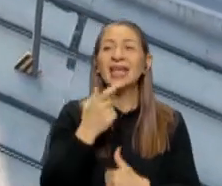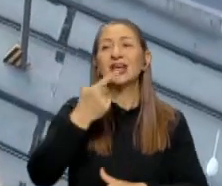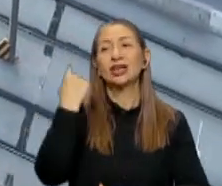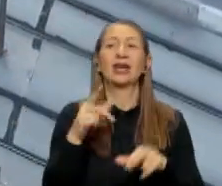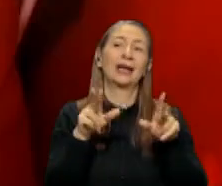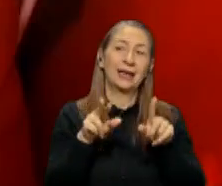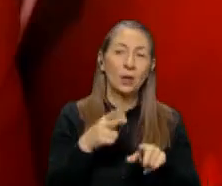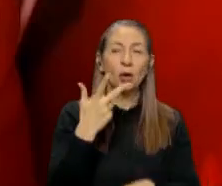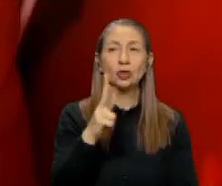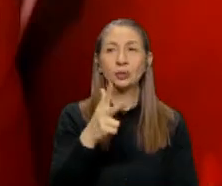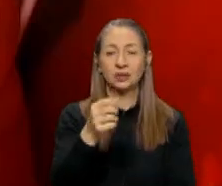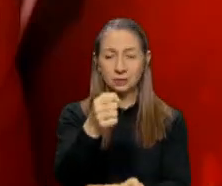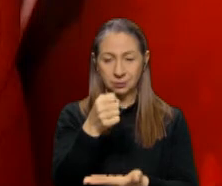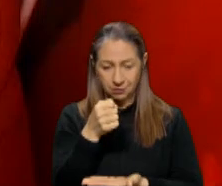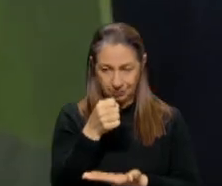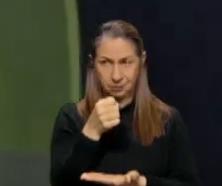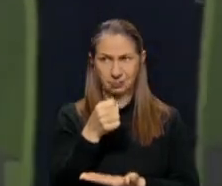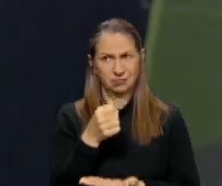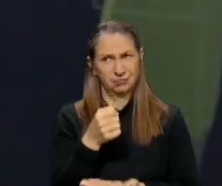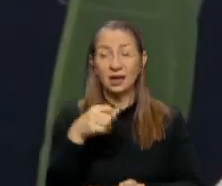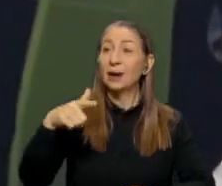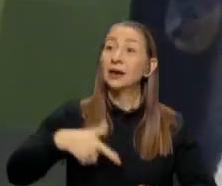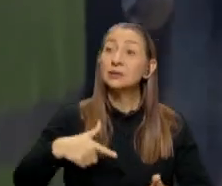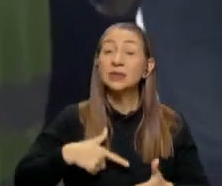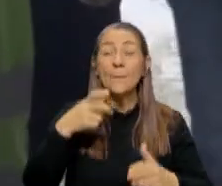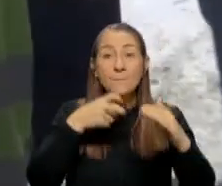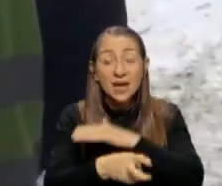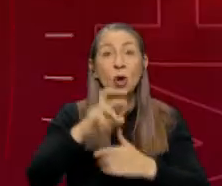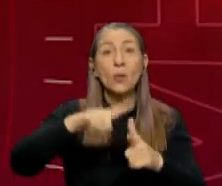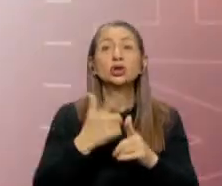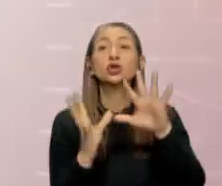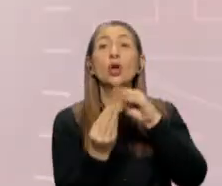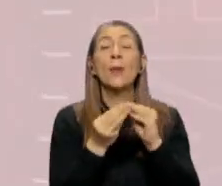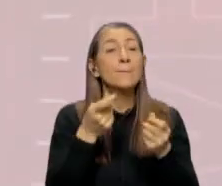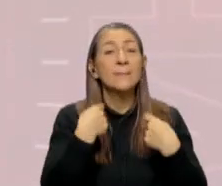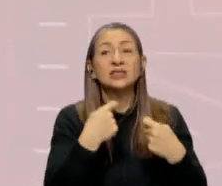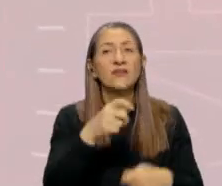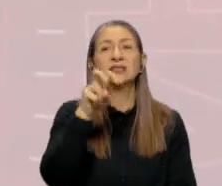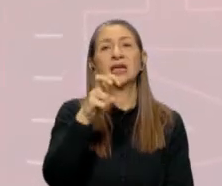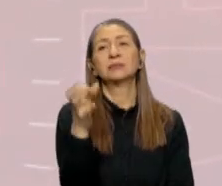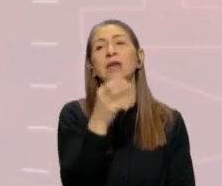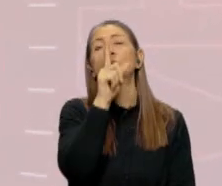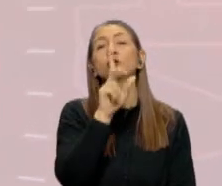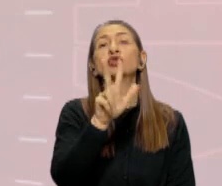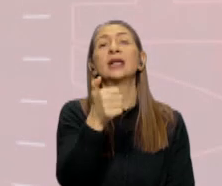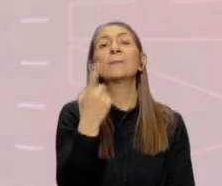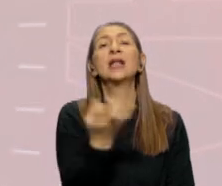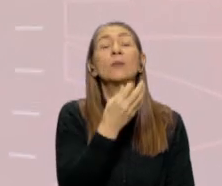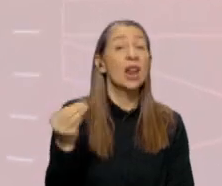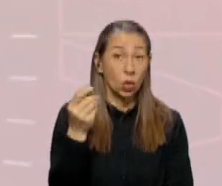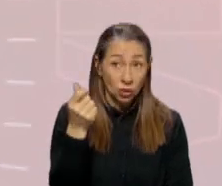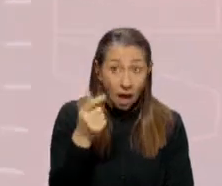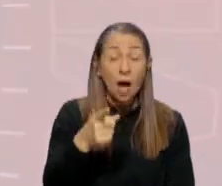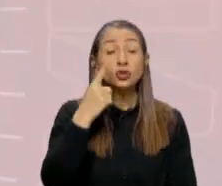seneki gibi 3000 lira ayrılmış İzmir'deki Metro projesinin toplam yatırım Bedeli 8 milyar 136 milyon